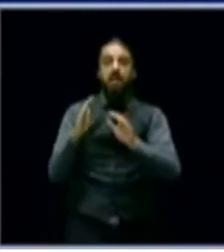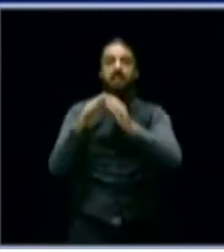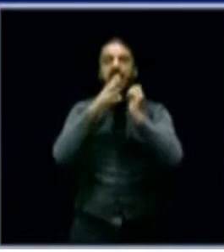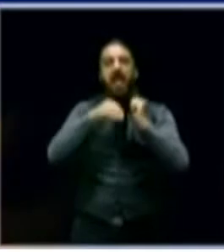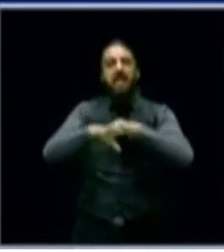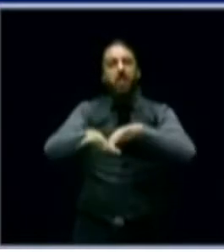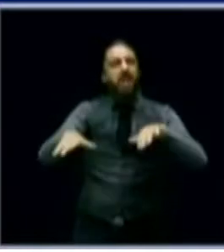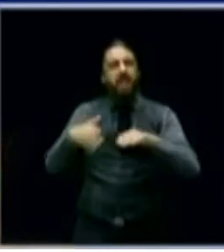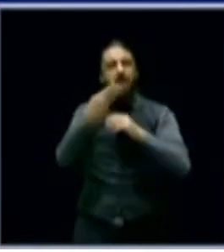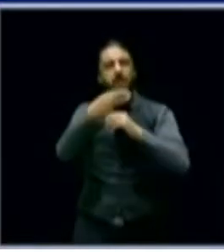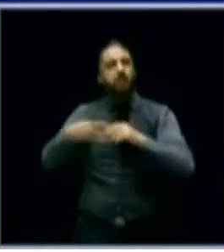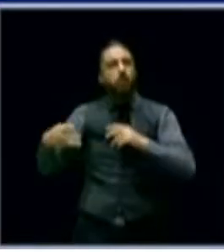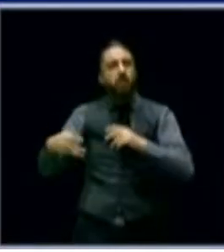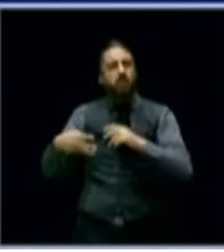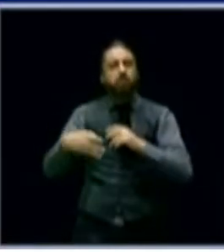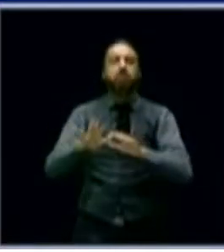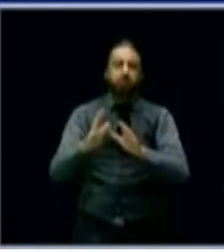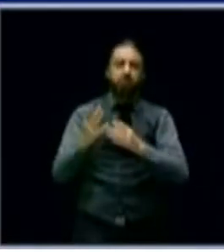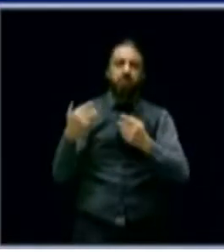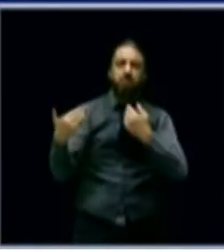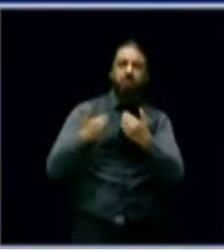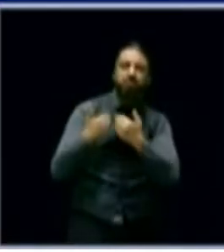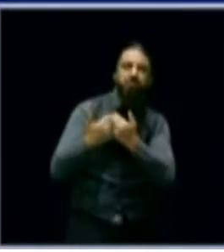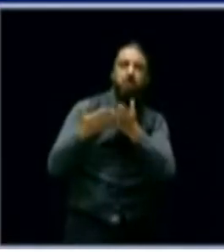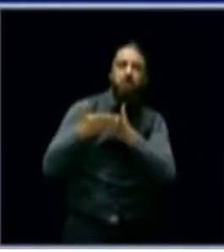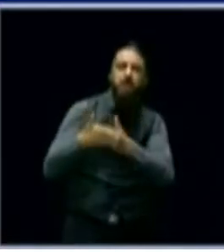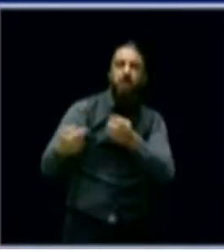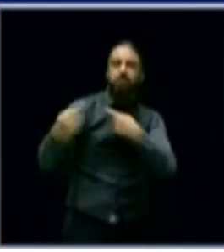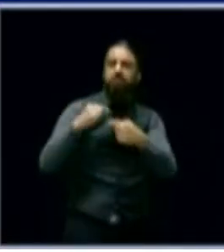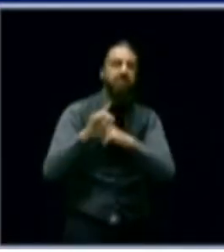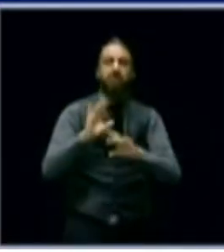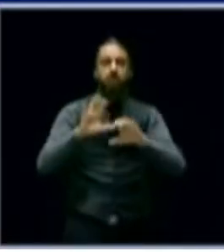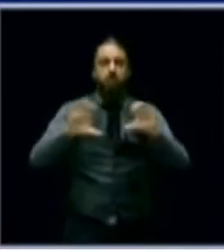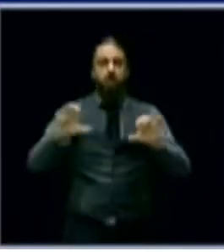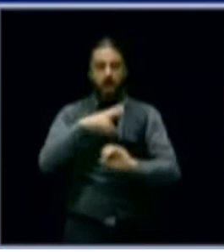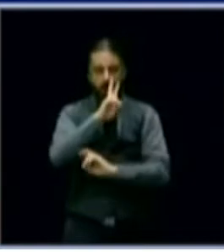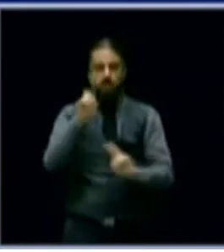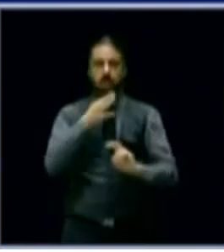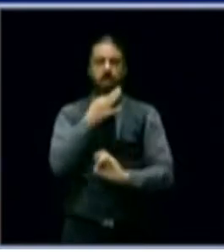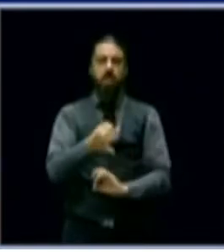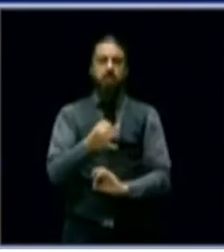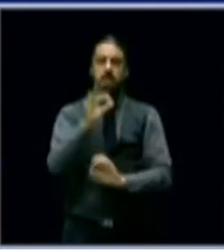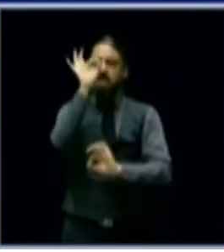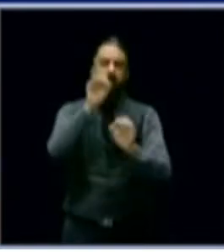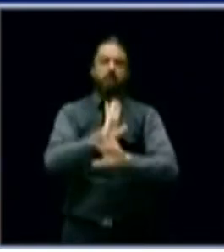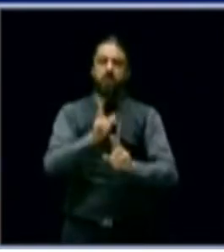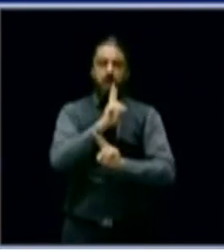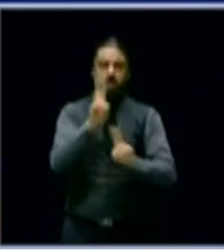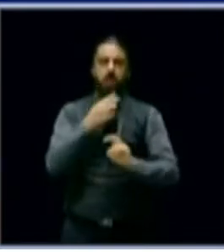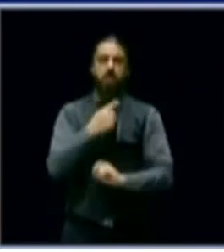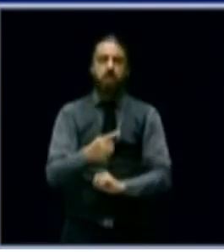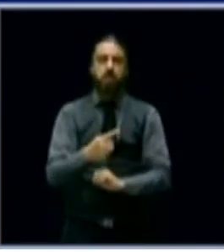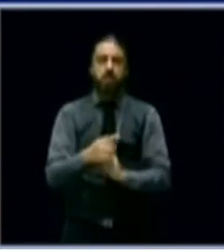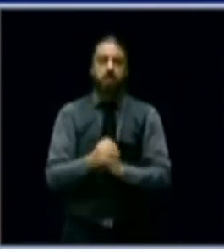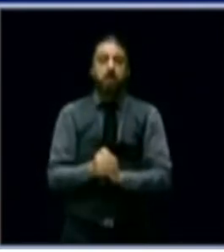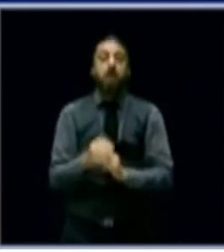Ζήτημα όρων, προϋποθέσεων ή αστερίσκων ή υποσημείωσεων, λέμε το αυτονόητο. Θα επαναλάβω αυτό που είπα πριν. Η